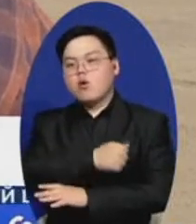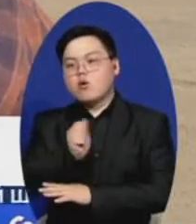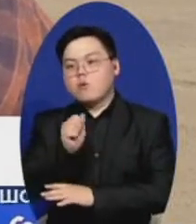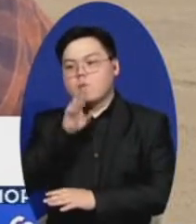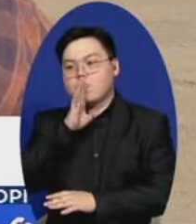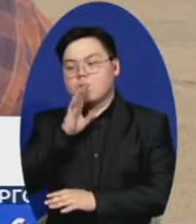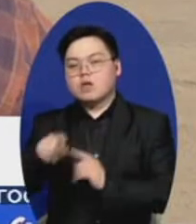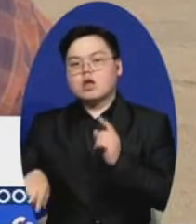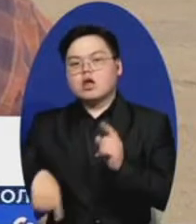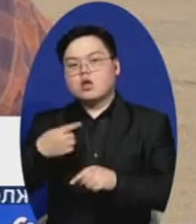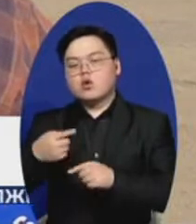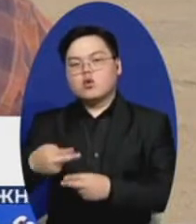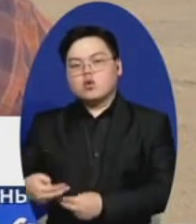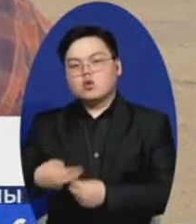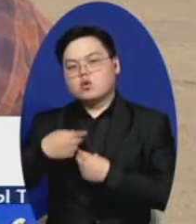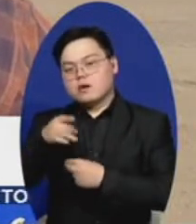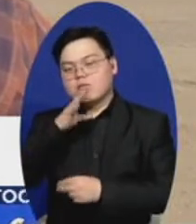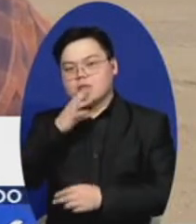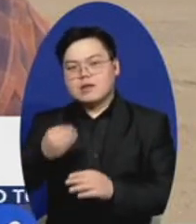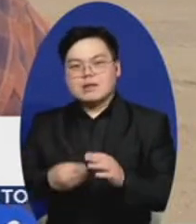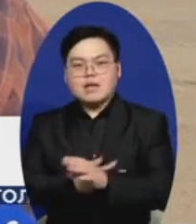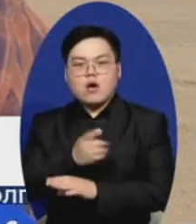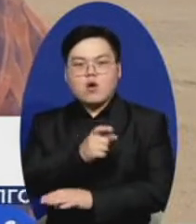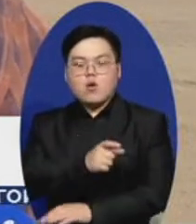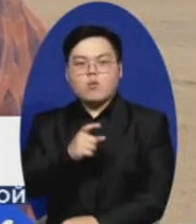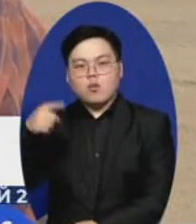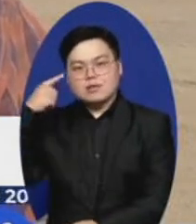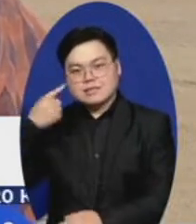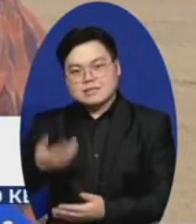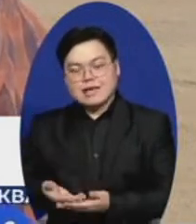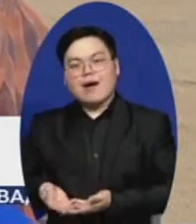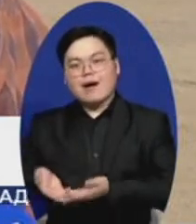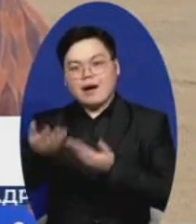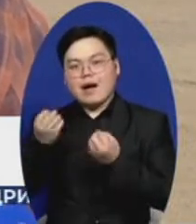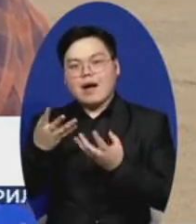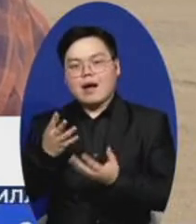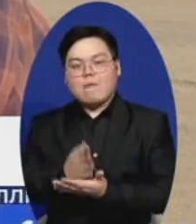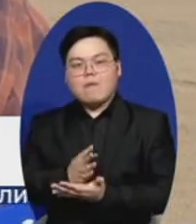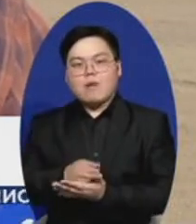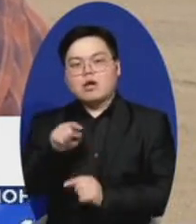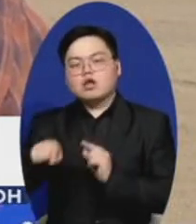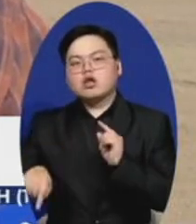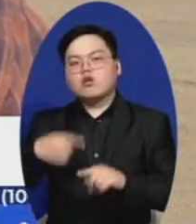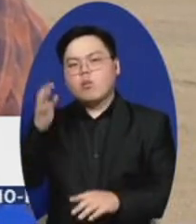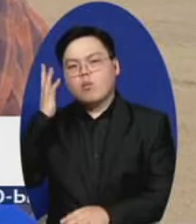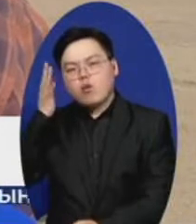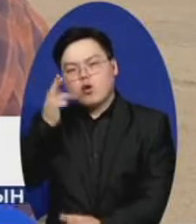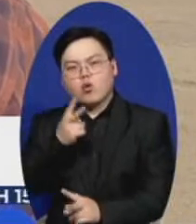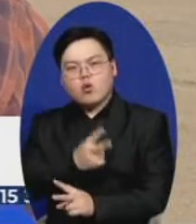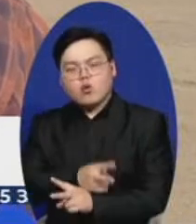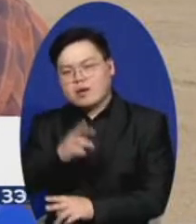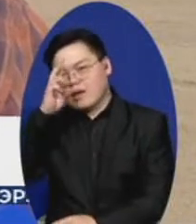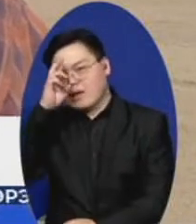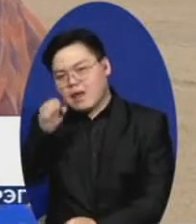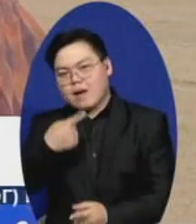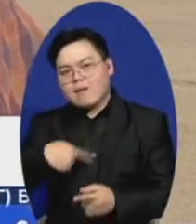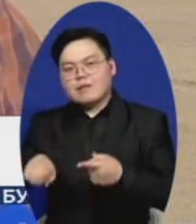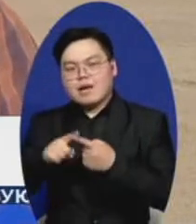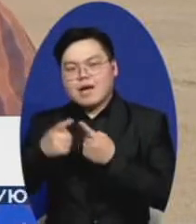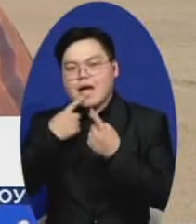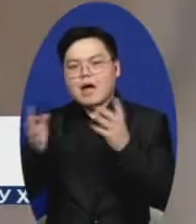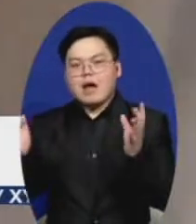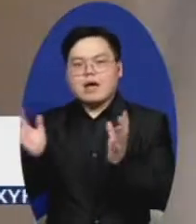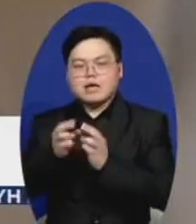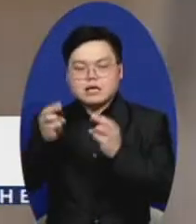арай нэмүүд олсч өгсөн гэсэн тарайлагчдын санал бол их гардаг. Энийг бол бас бодлогын төвшөнд яамн дээрээ ярьж бид